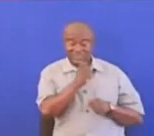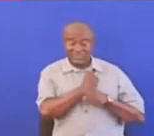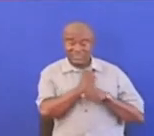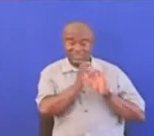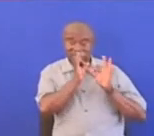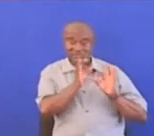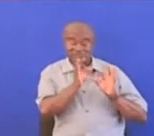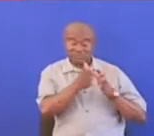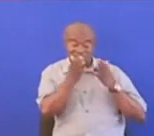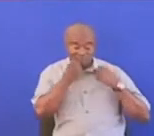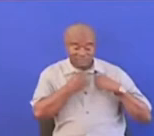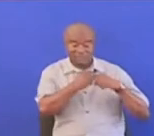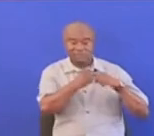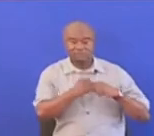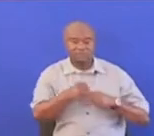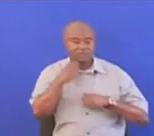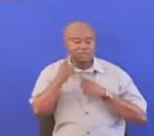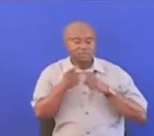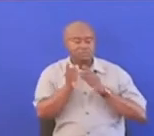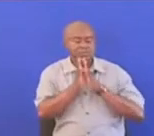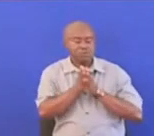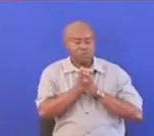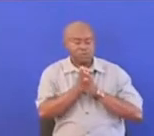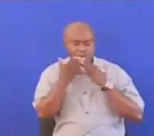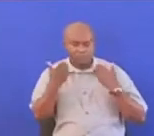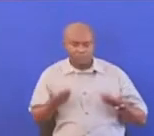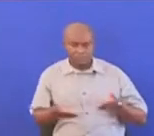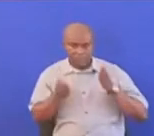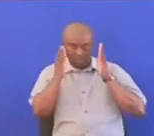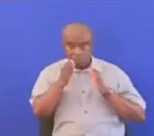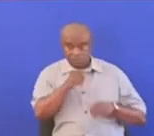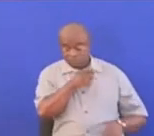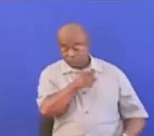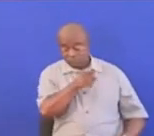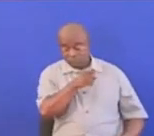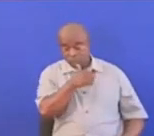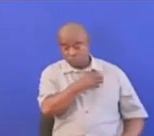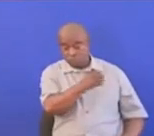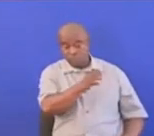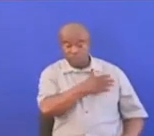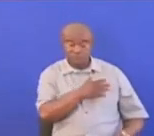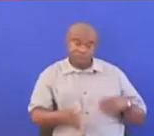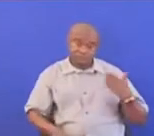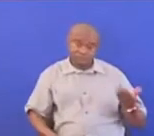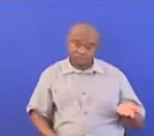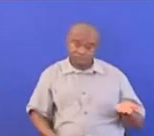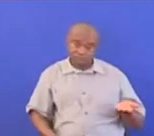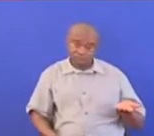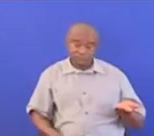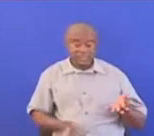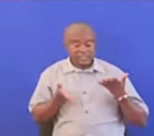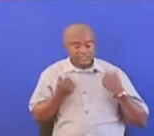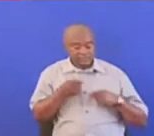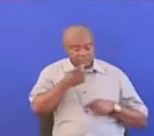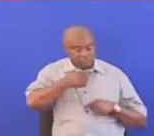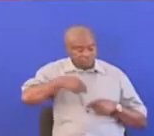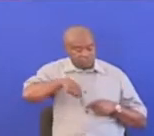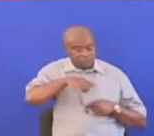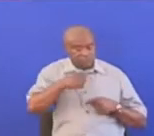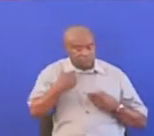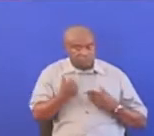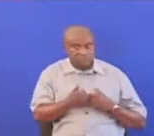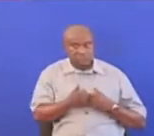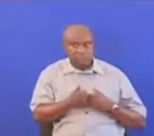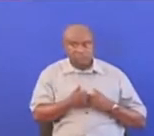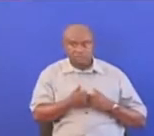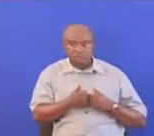ambayo imefanyika. Niendelee kukuomba tu Mheshimiwa Mchengerwa waziri wetu, kwa sababu sasa tunaenda